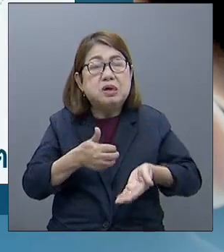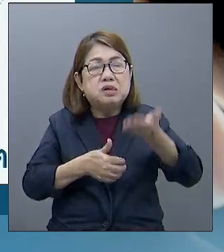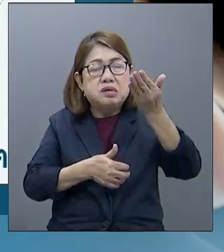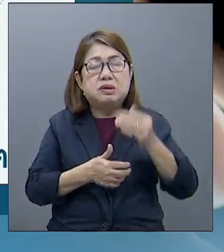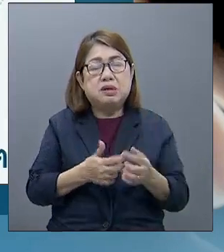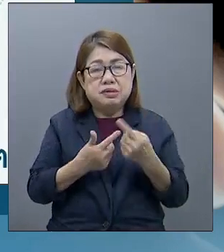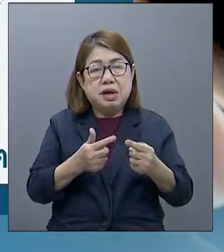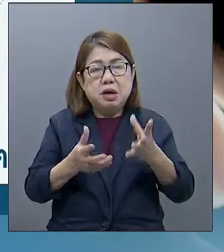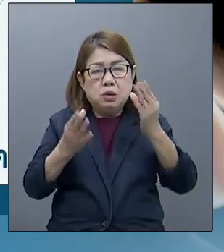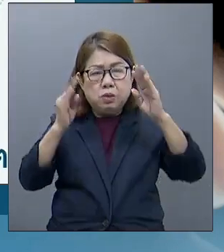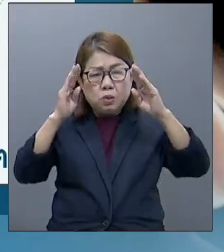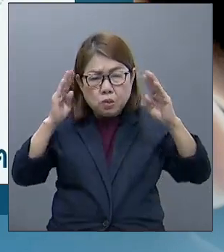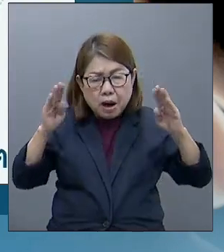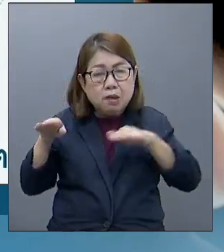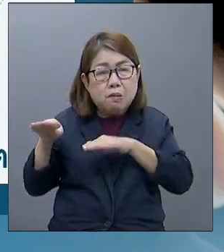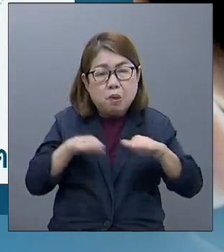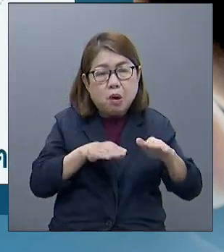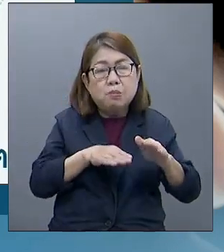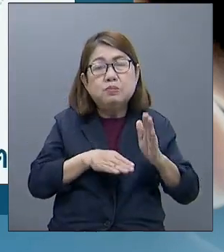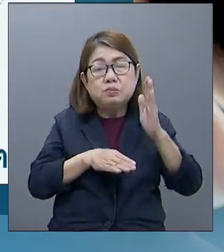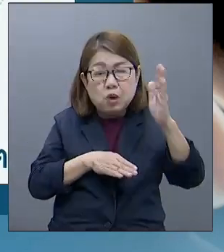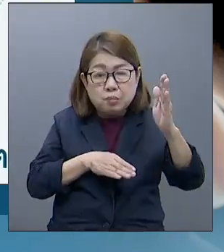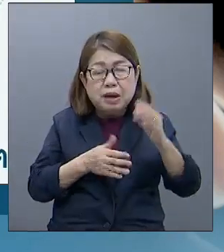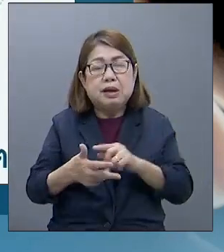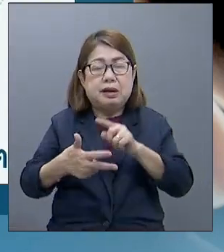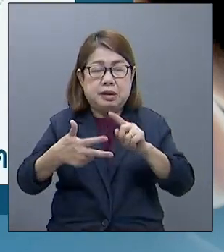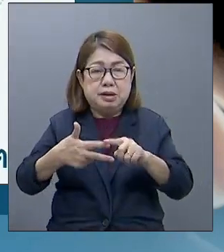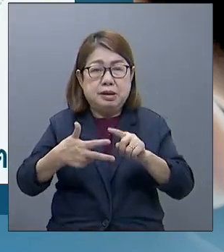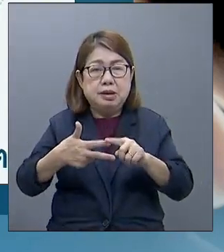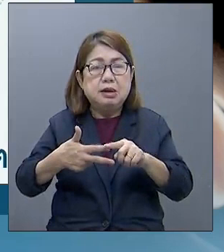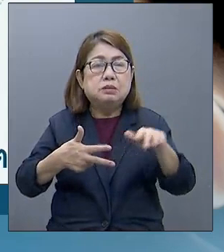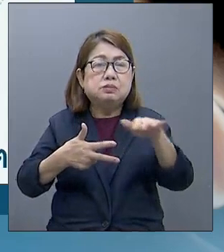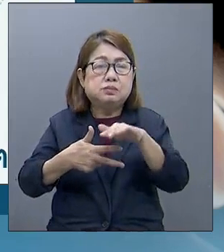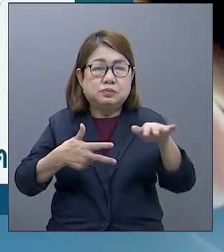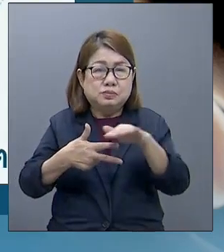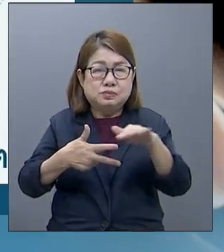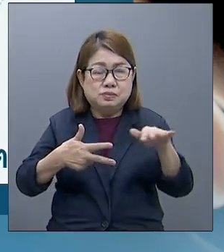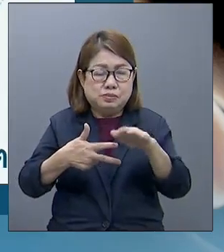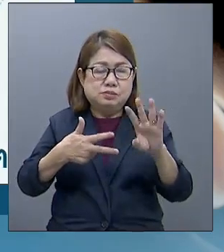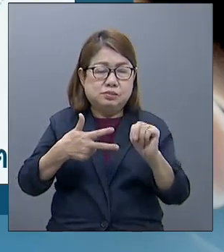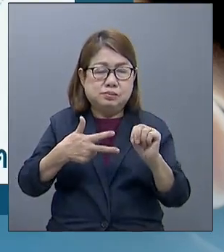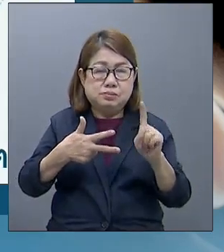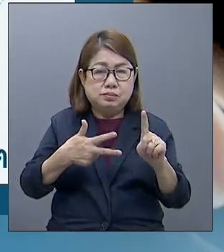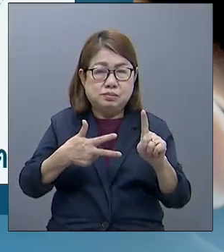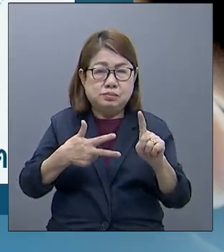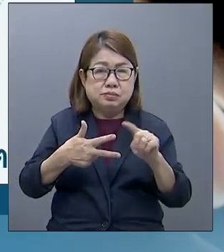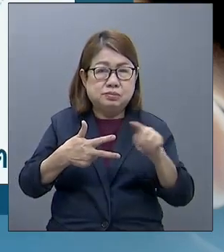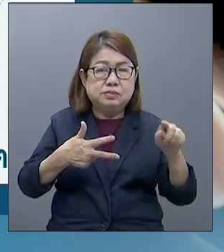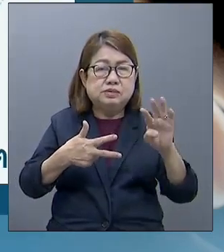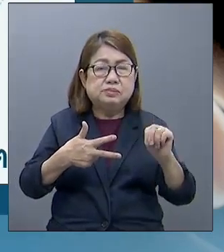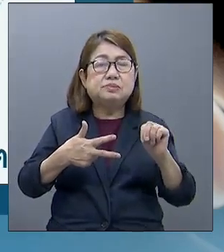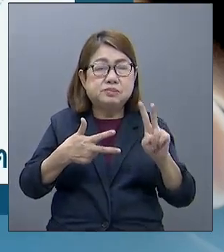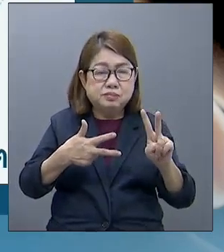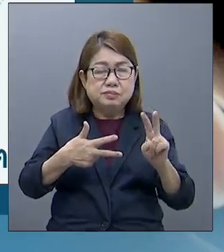รู้แล้วก็ความพร้อมสำหรับอนาคตค่ะยังอยู่ในอันดับที่ไม่ได้สูงมากนักนะคะคืออันดับที่41และ42ตามลำดับ